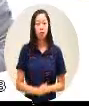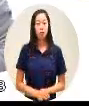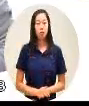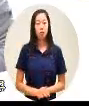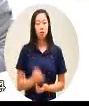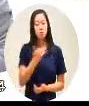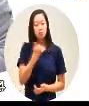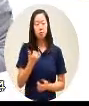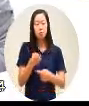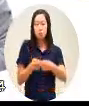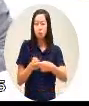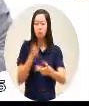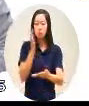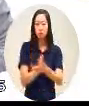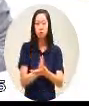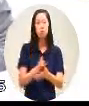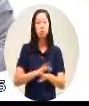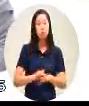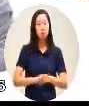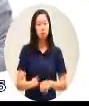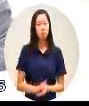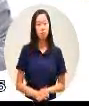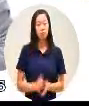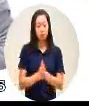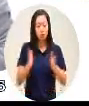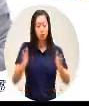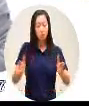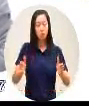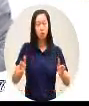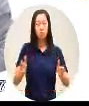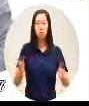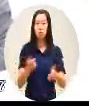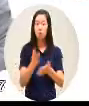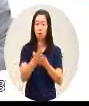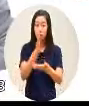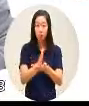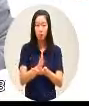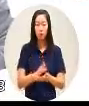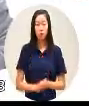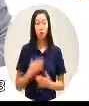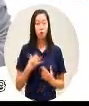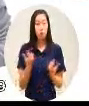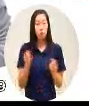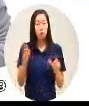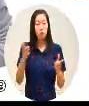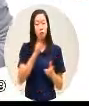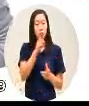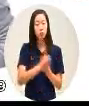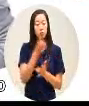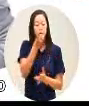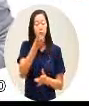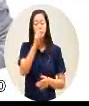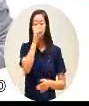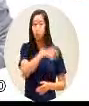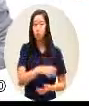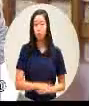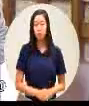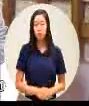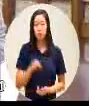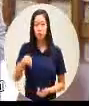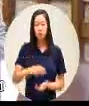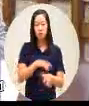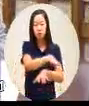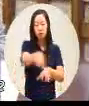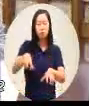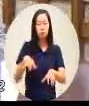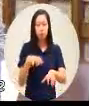断，这一段会中断。我不是说英检不好，也要，这个是大环境，